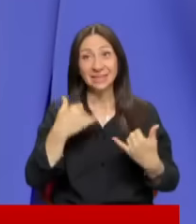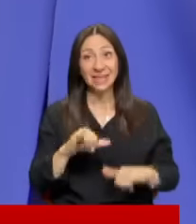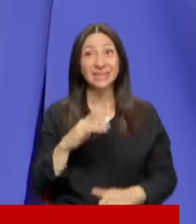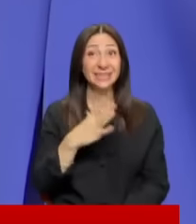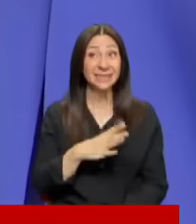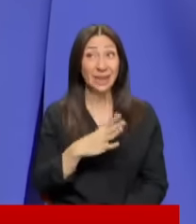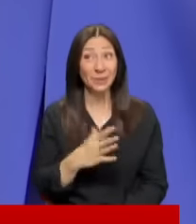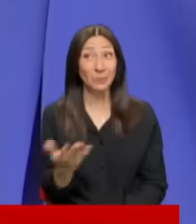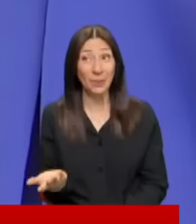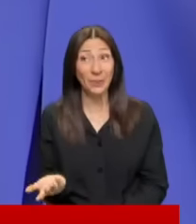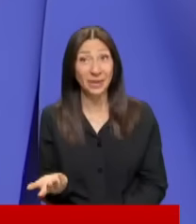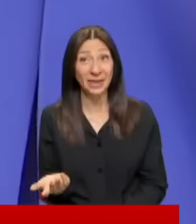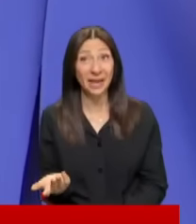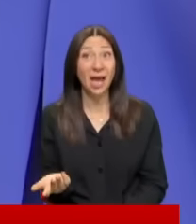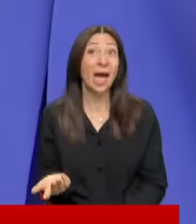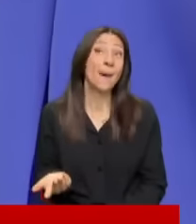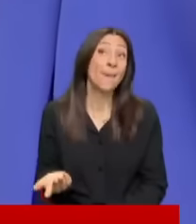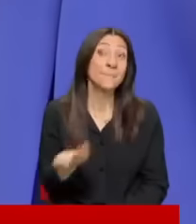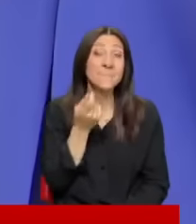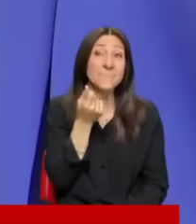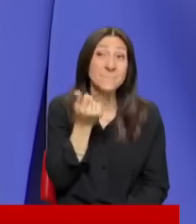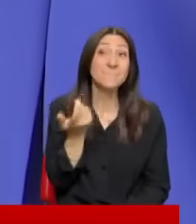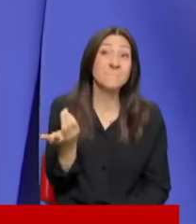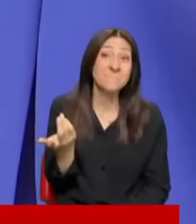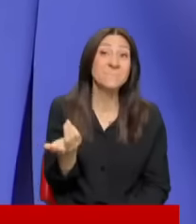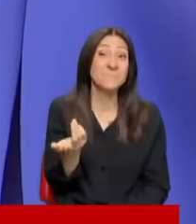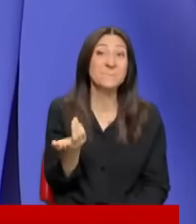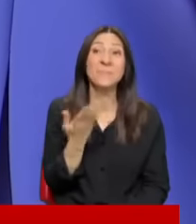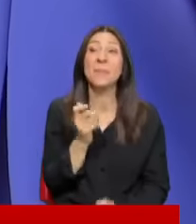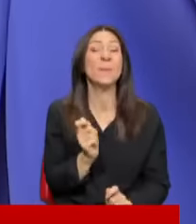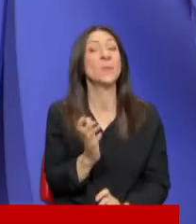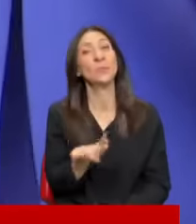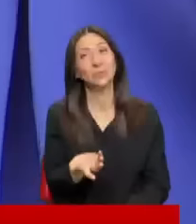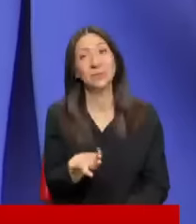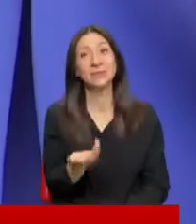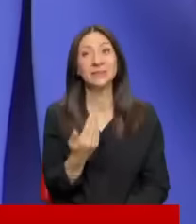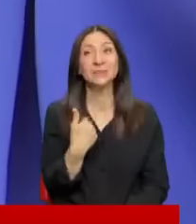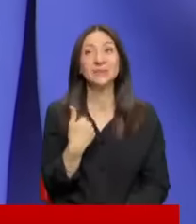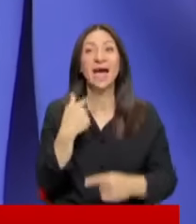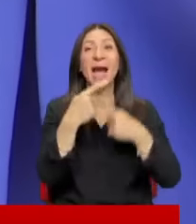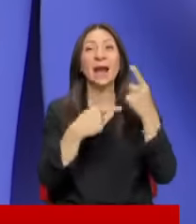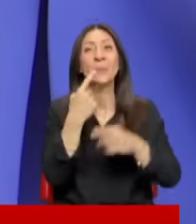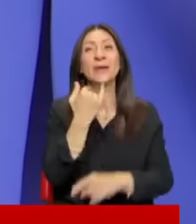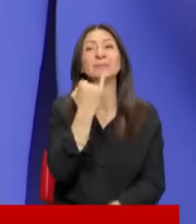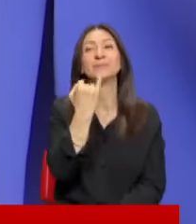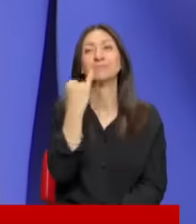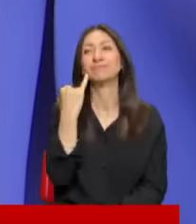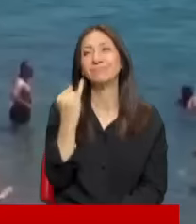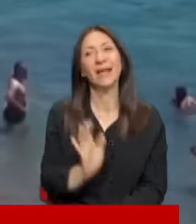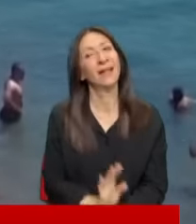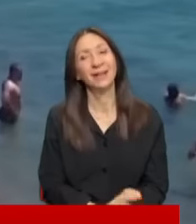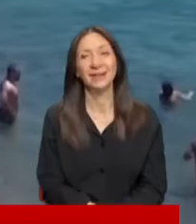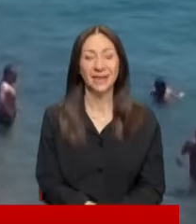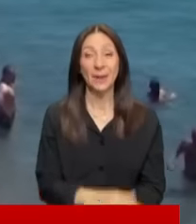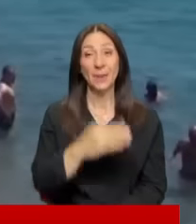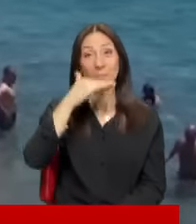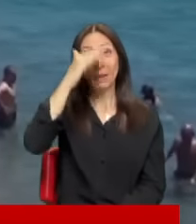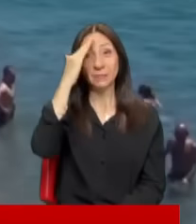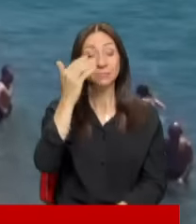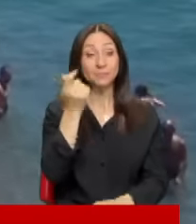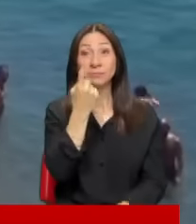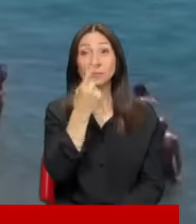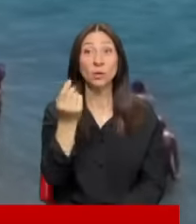yapmak isterdik tabii ki. Ama maddi durumlardan dolayı yapamıyoruz. Biz de akrabalara gidebiliyoruz ancak. Bayramda